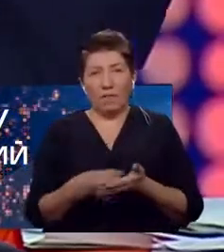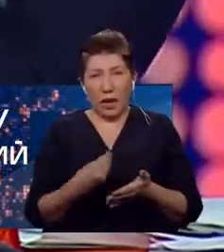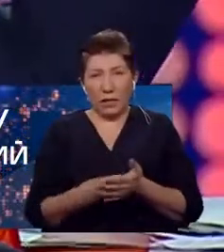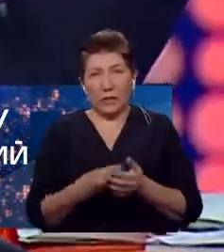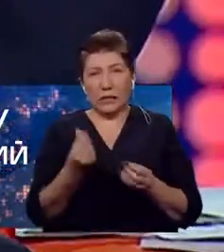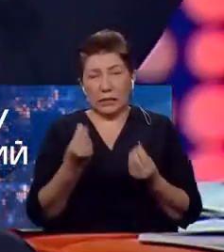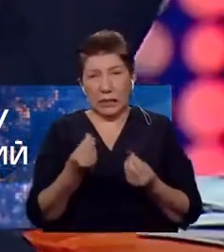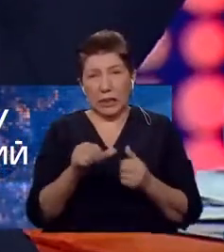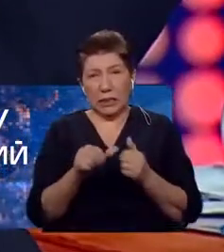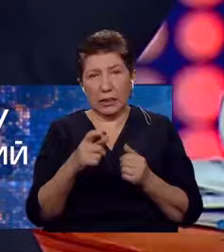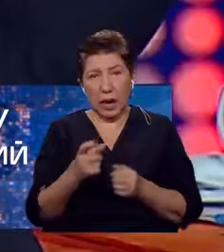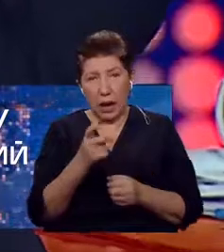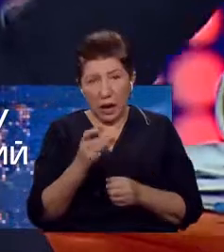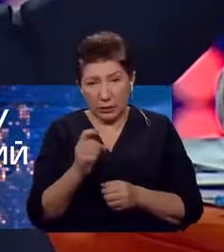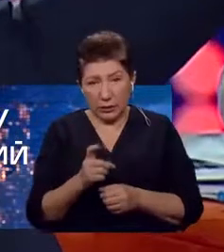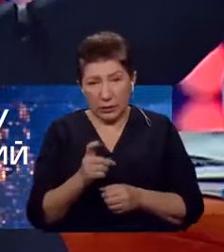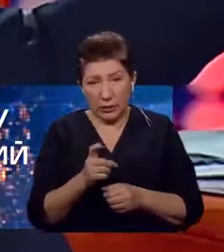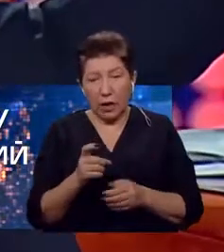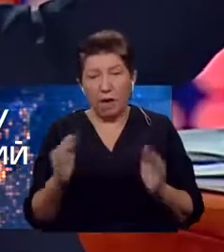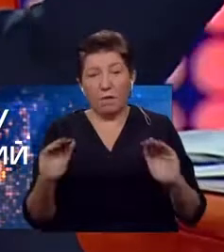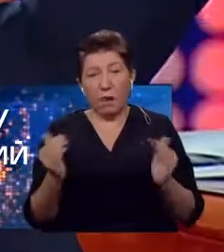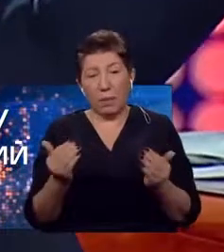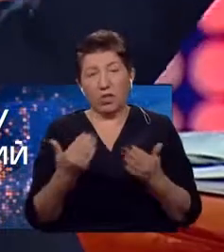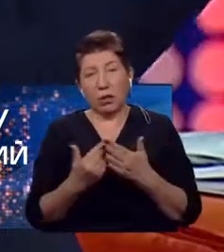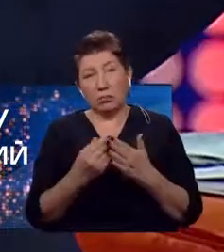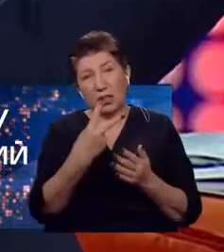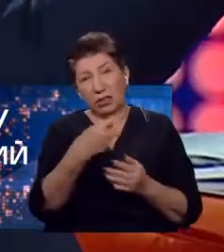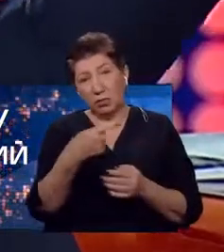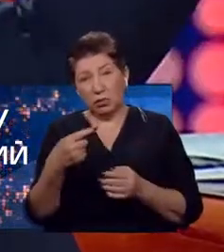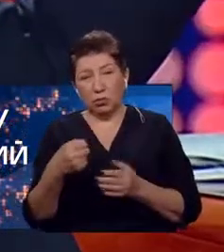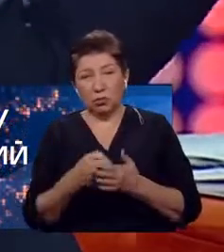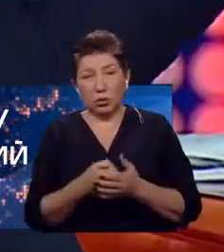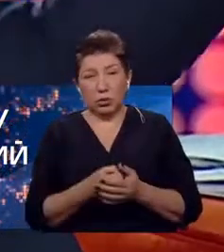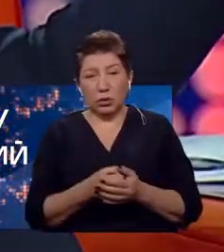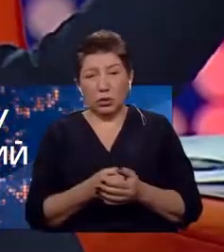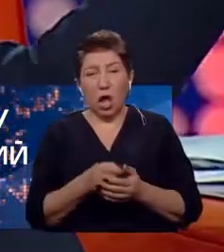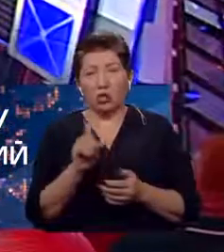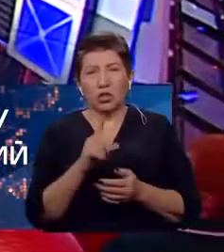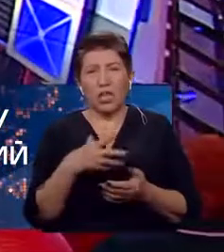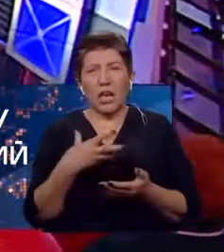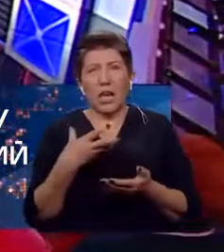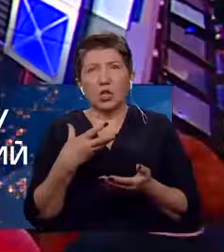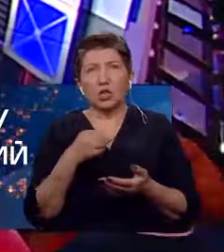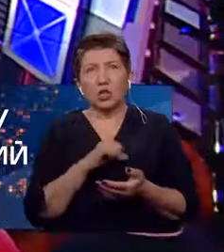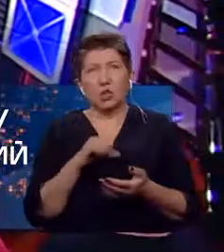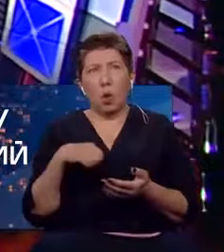ціни на газ українського видобутку в межах, наприклад, від 2 до... А можна я уточню, що таке собівартість ціни?